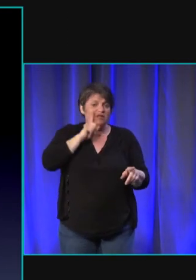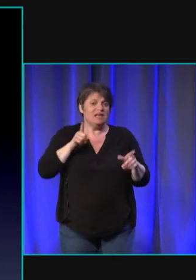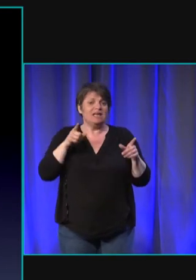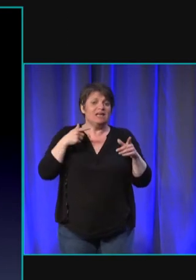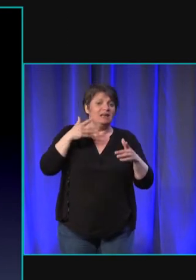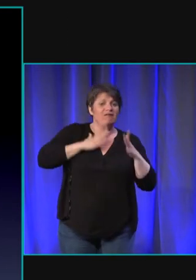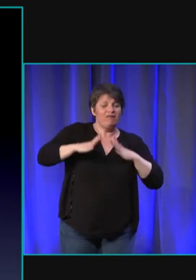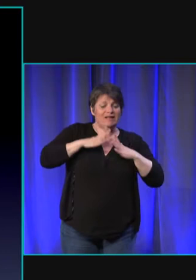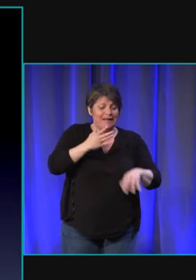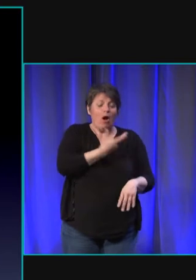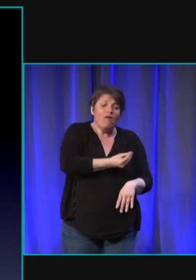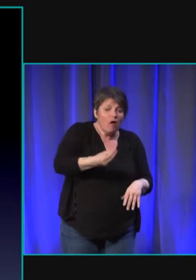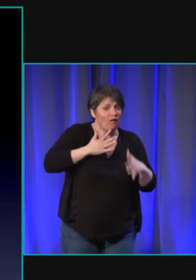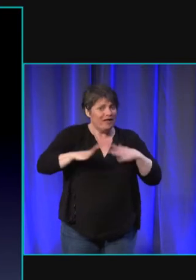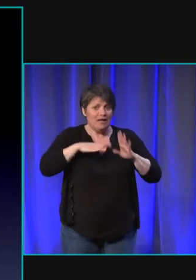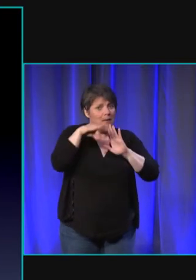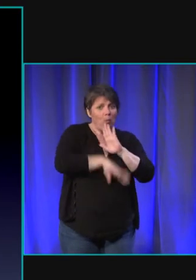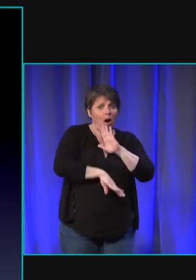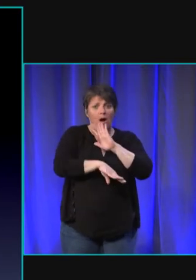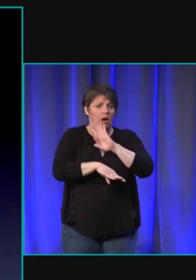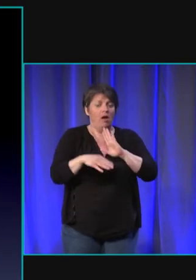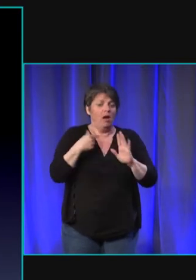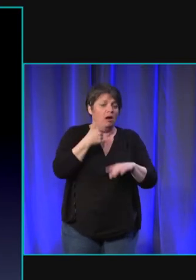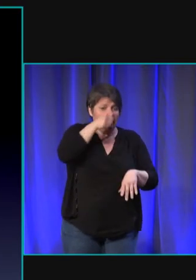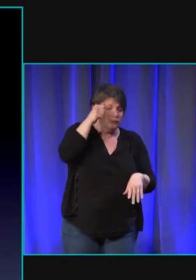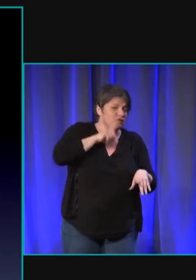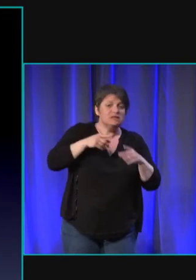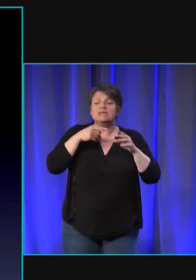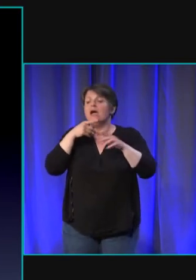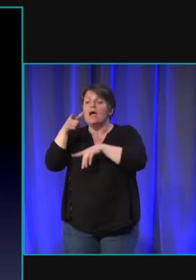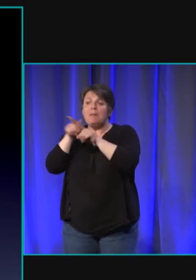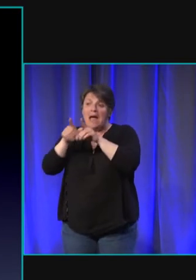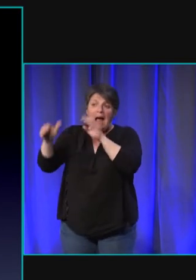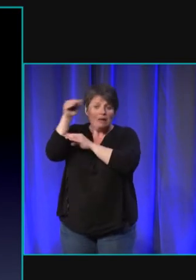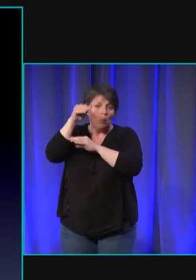beaucoup de choses à réaliser sur ce domaine-là.